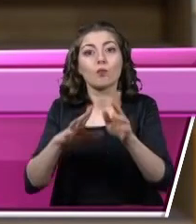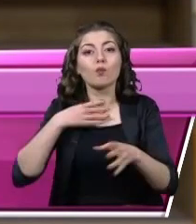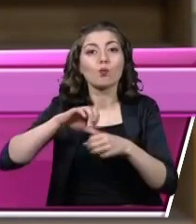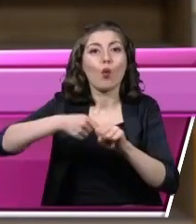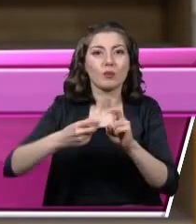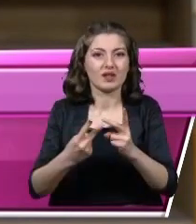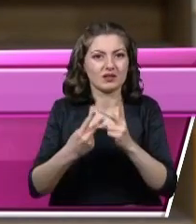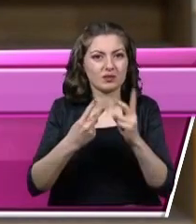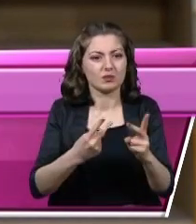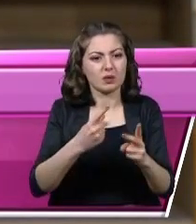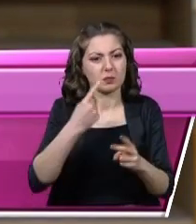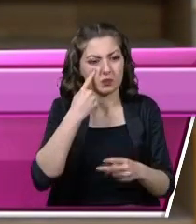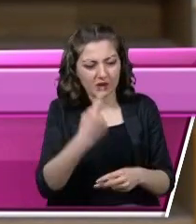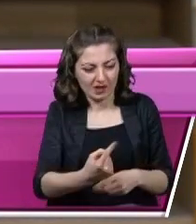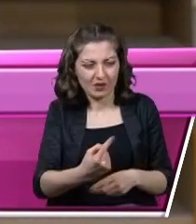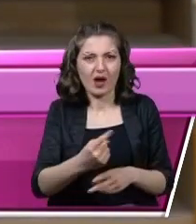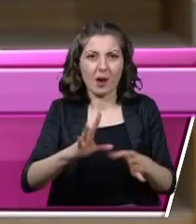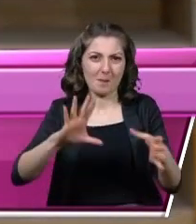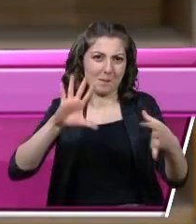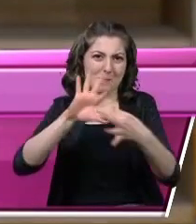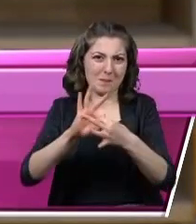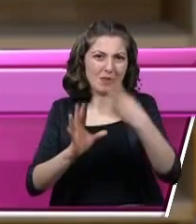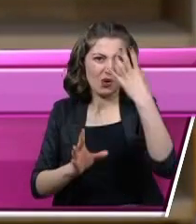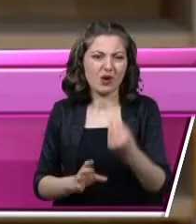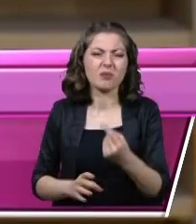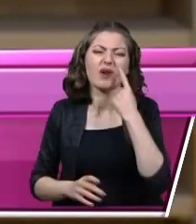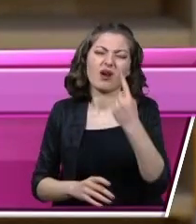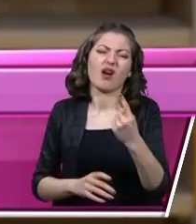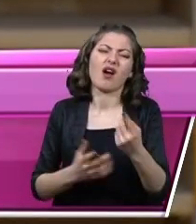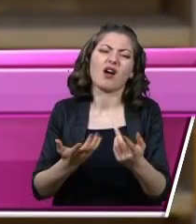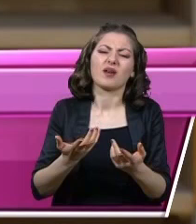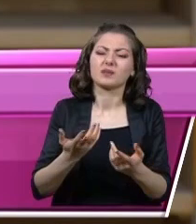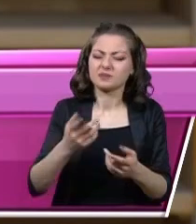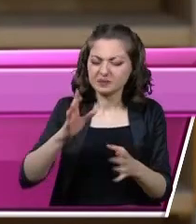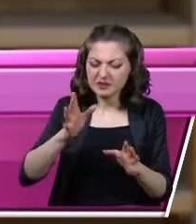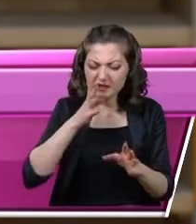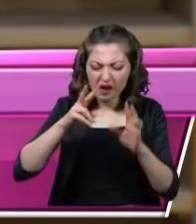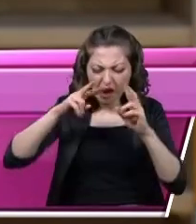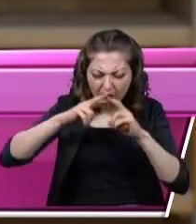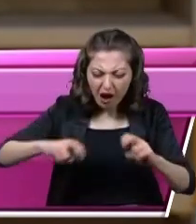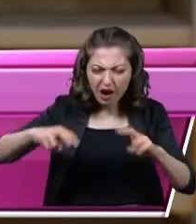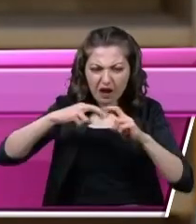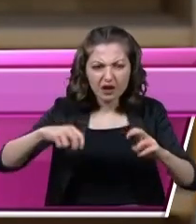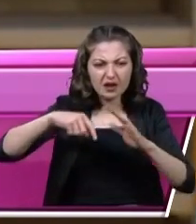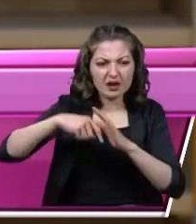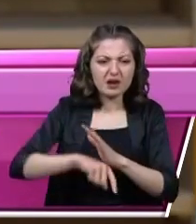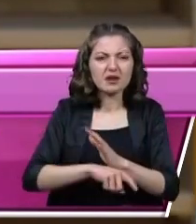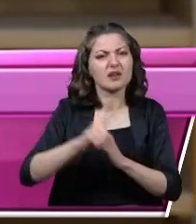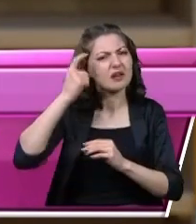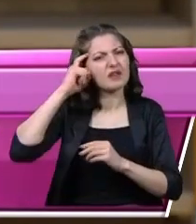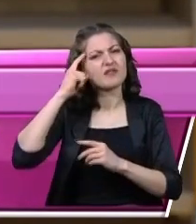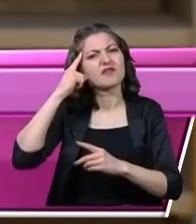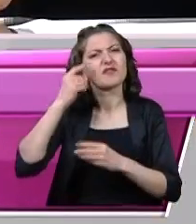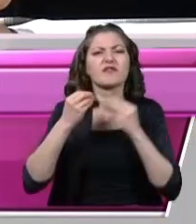şimdi böyle bir tanımlamadan yola çıkacak olursak aşkla ilgili bayağı bir bilimsel araştırmalar var tabi herkes fikrini